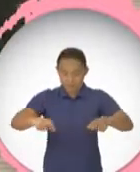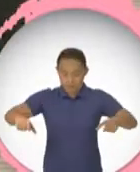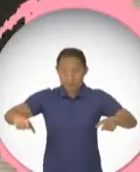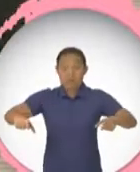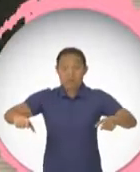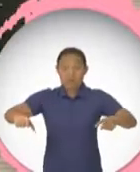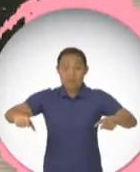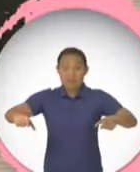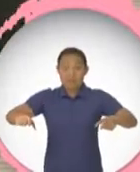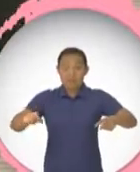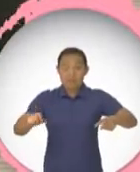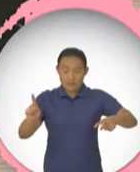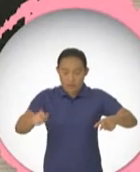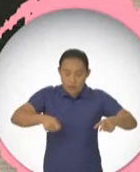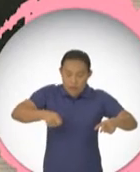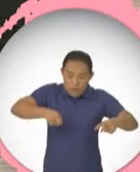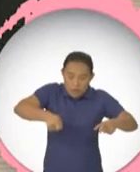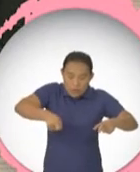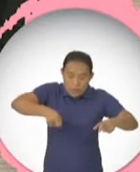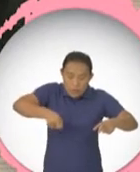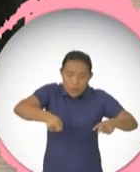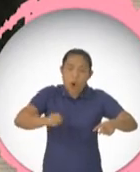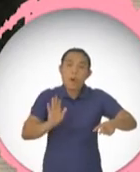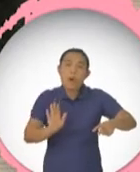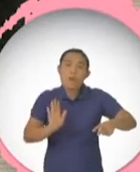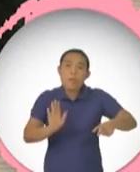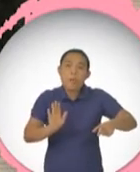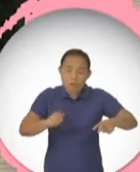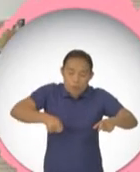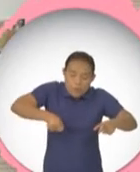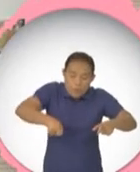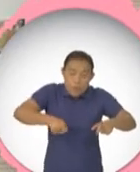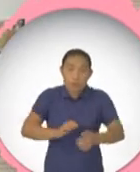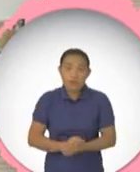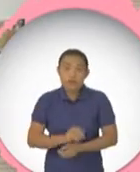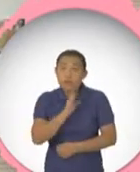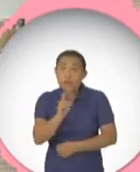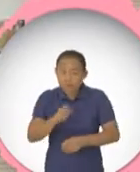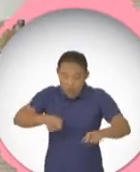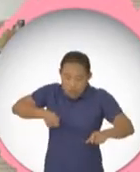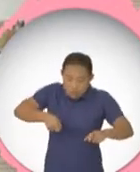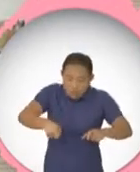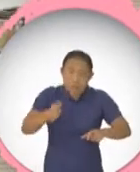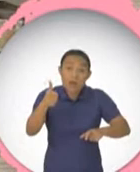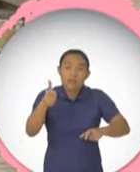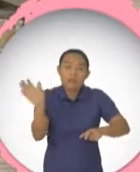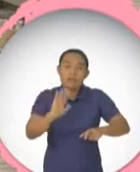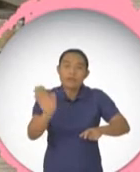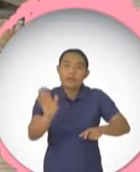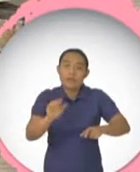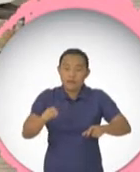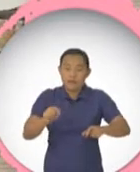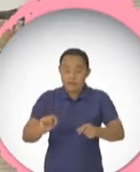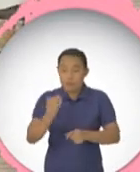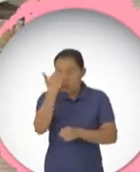อย่าออกแรงเยอะค่อยๆเลื่อยลงไปเบาๆ ครับใช้มีดธรรมดาได้เลย ใช้ ลูกกลิ้งอย่างเมื่อกี้ได้ไหมครับ มันหนามากค่ะอาจจะกลิ้งลำบากนะ